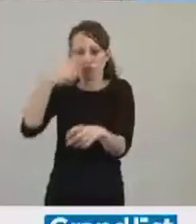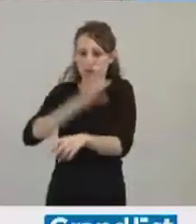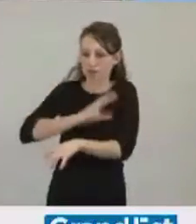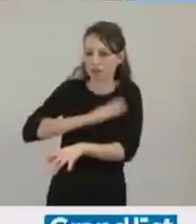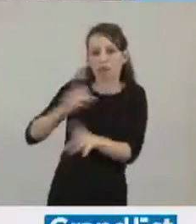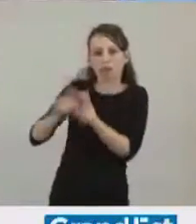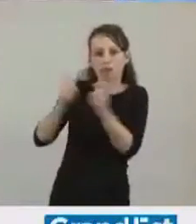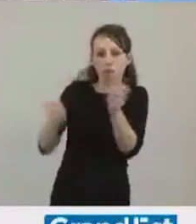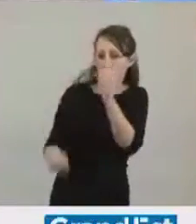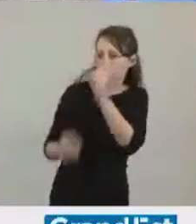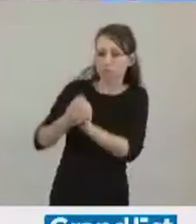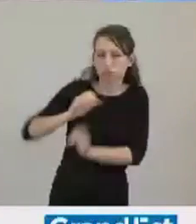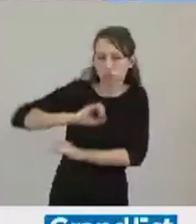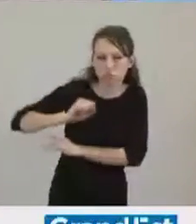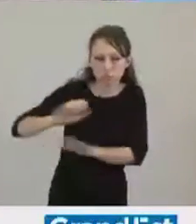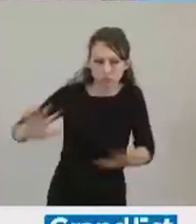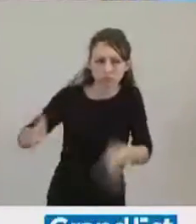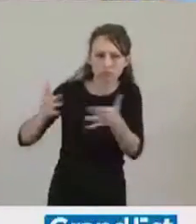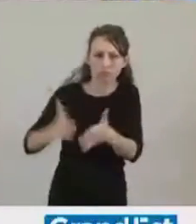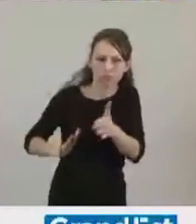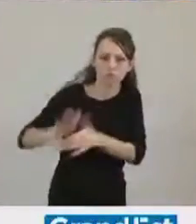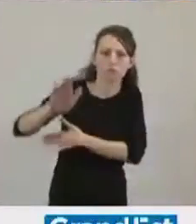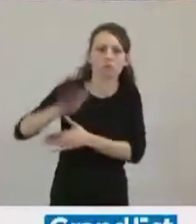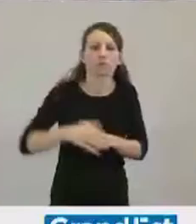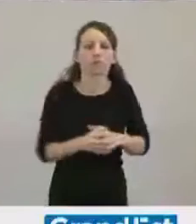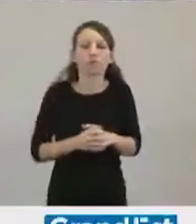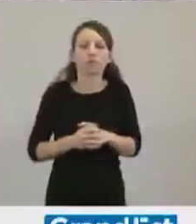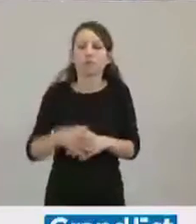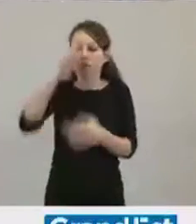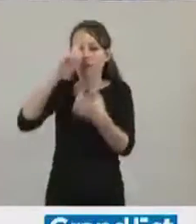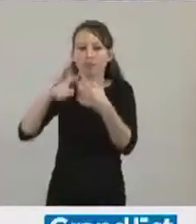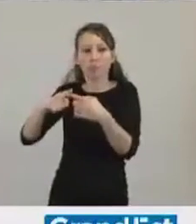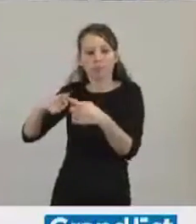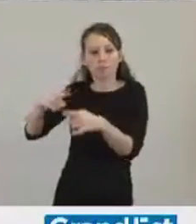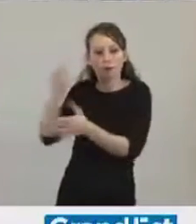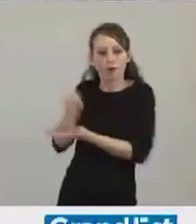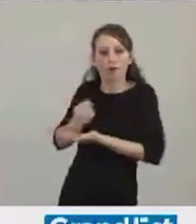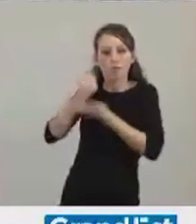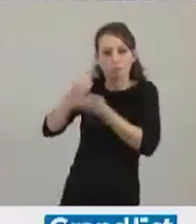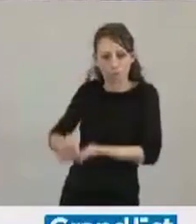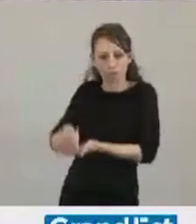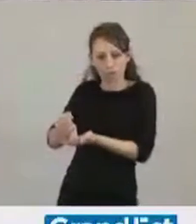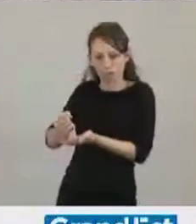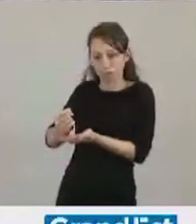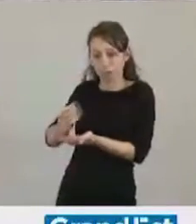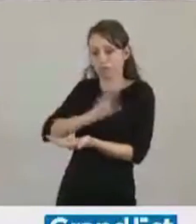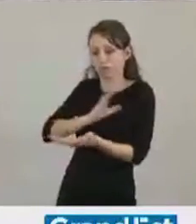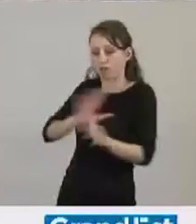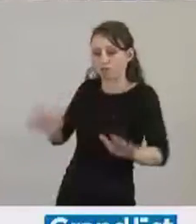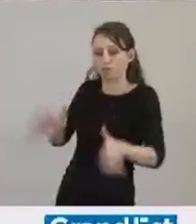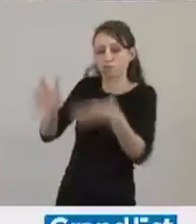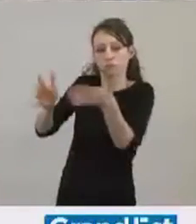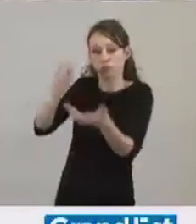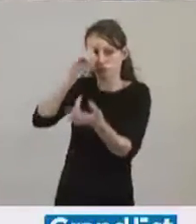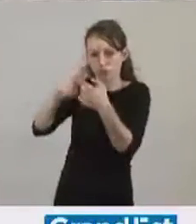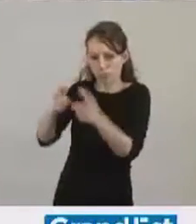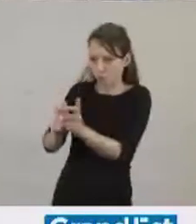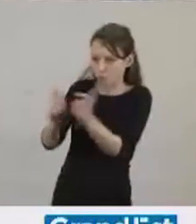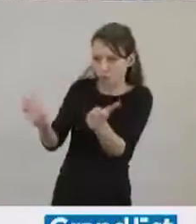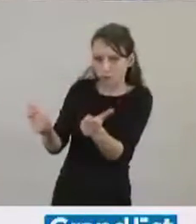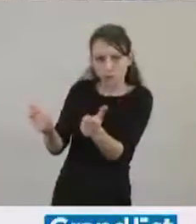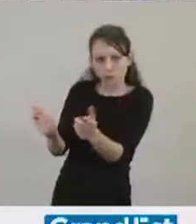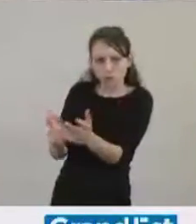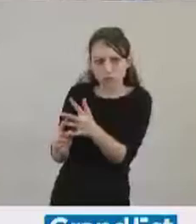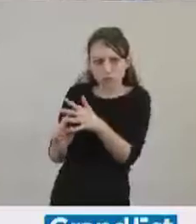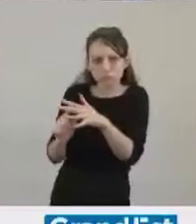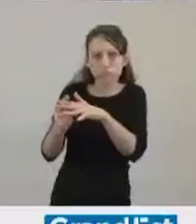start-up. Un dispositif de bourse destiné aux porteurs de projets leur apportera expertise et favorisera leur incubation.